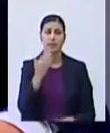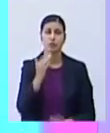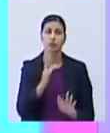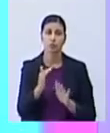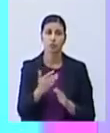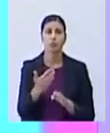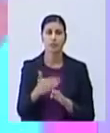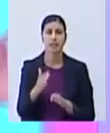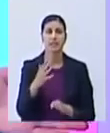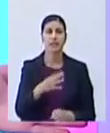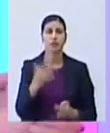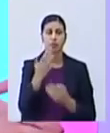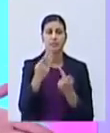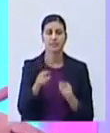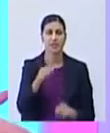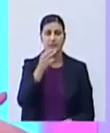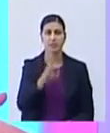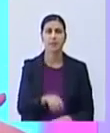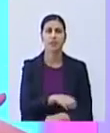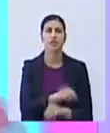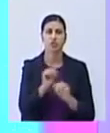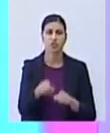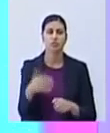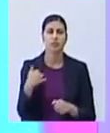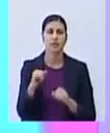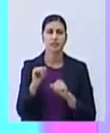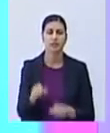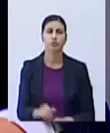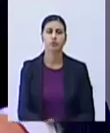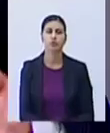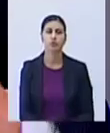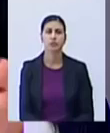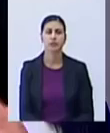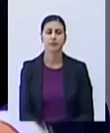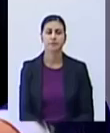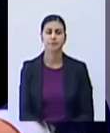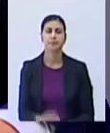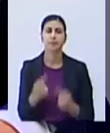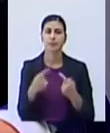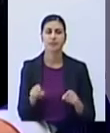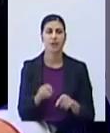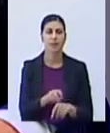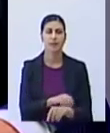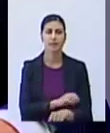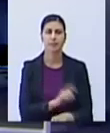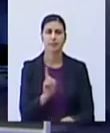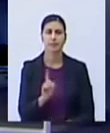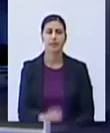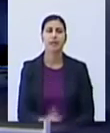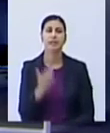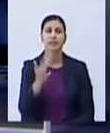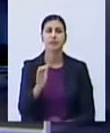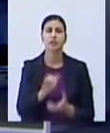ნაციონალური მოძრაობისა, ქართული ეცნობისა, სხვა ნებისმიერ პარტიას შესაძლოა დაუჭიროს მხარი. პანაცია არ არის, სხვა პარტიები პანაცია არ არის.